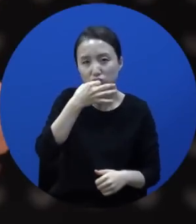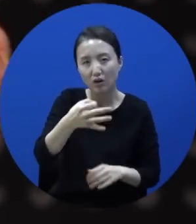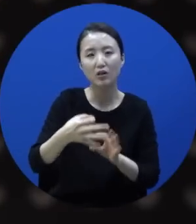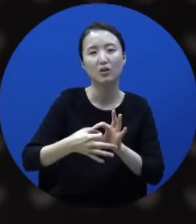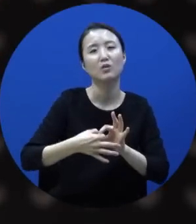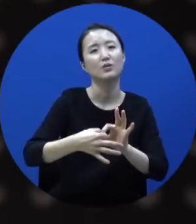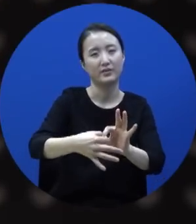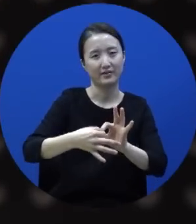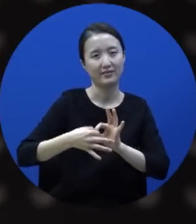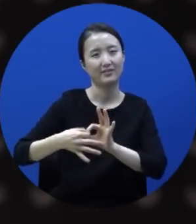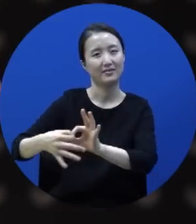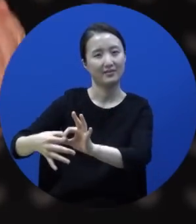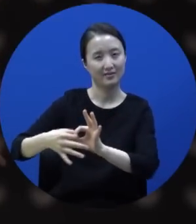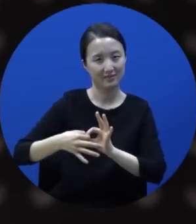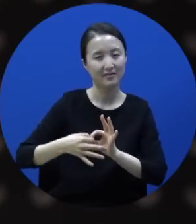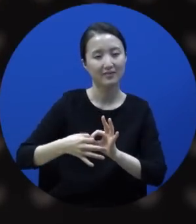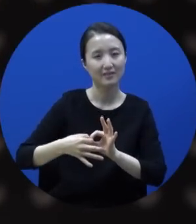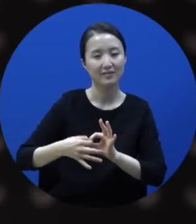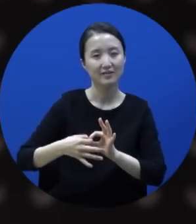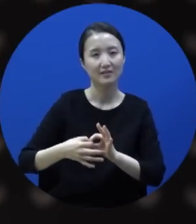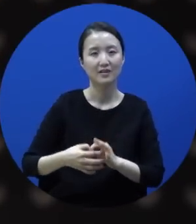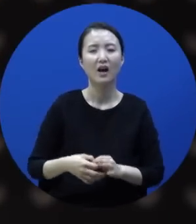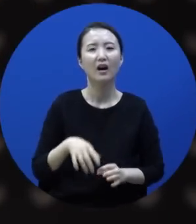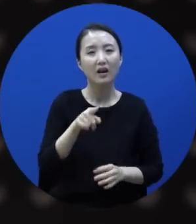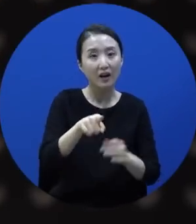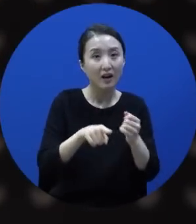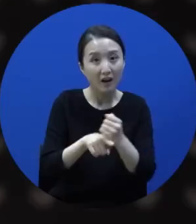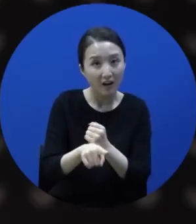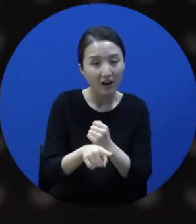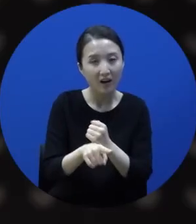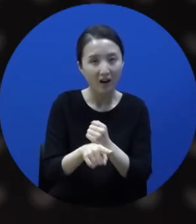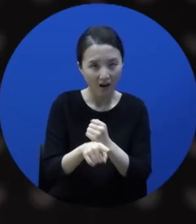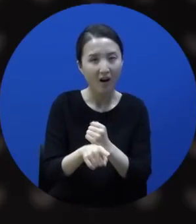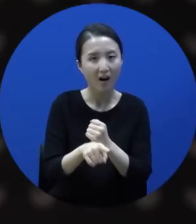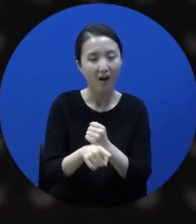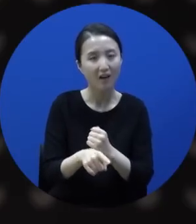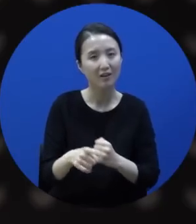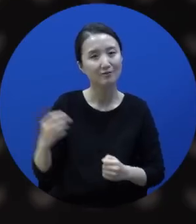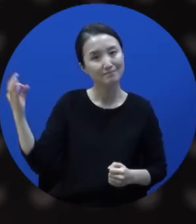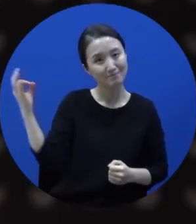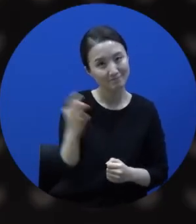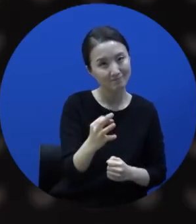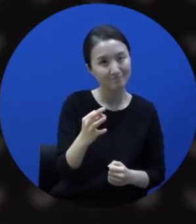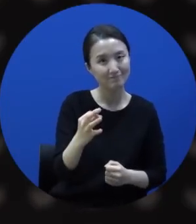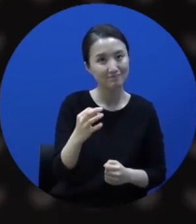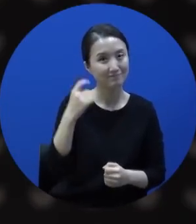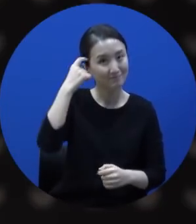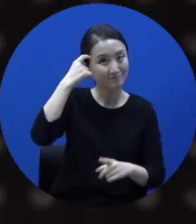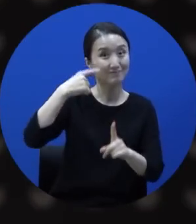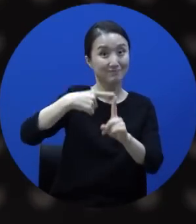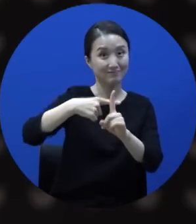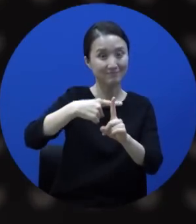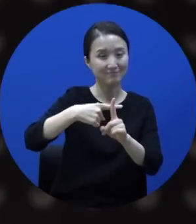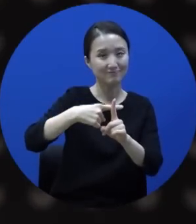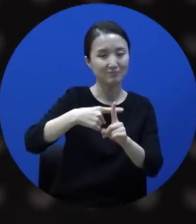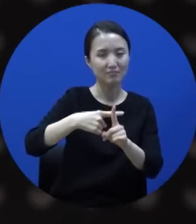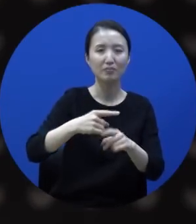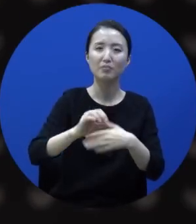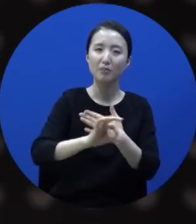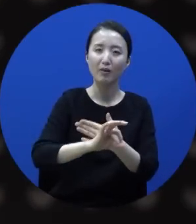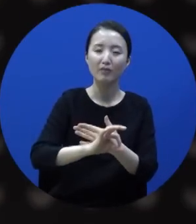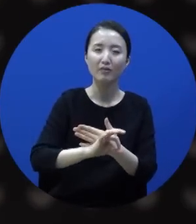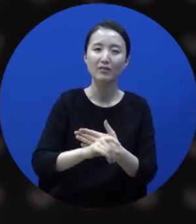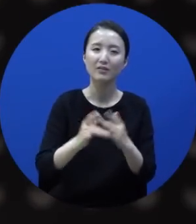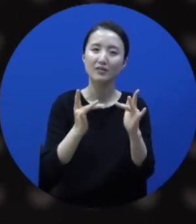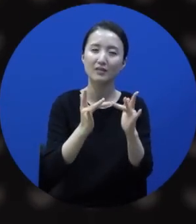저 사람이 나에게 관심이 있고 나도 저 사람에게 호의적이야. 우리 한번 밖에서도 한번 만나볼까? 하면서 오프라인에서 친구가 되기도